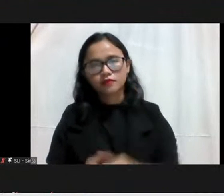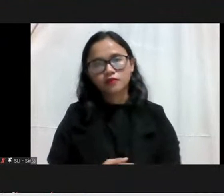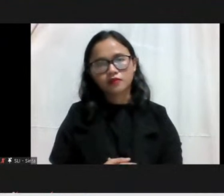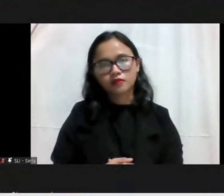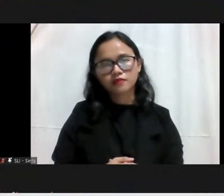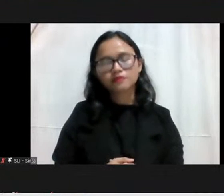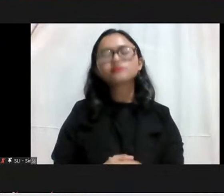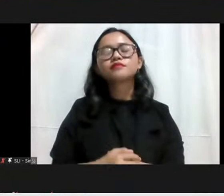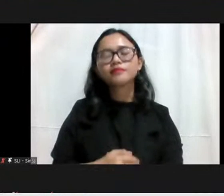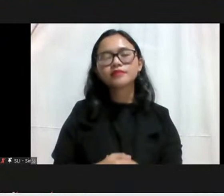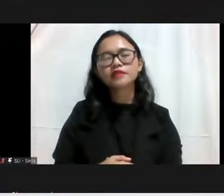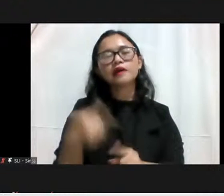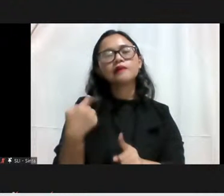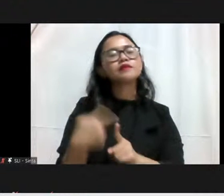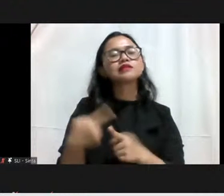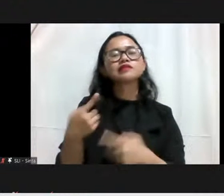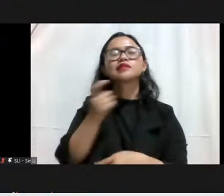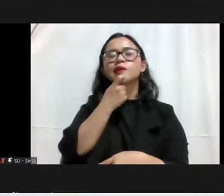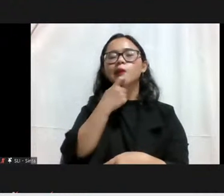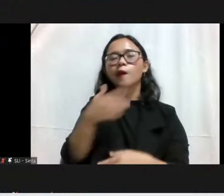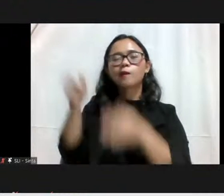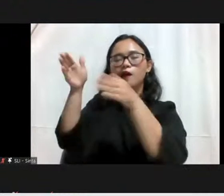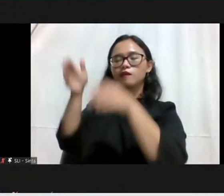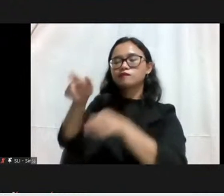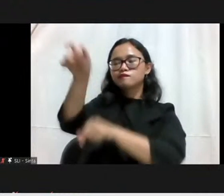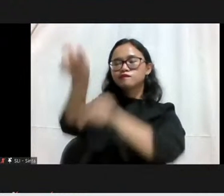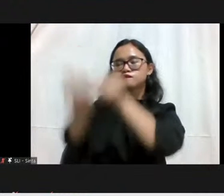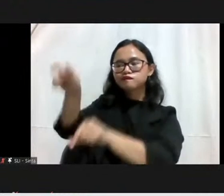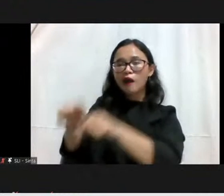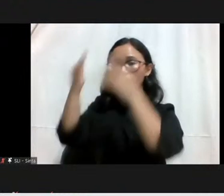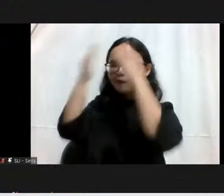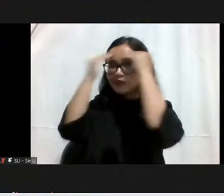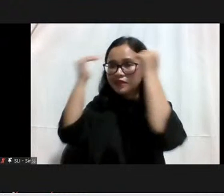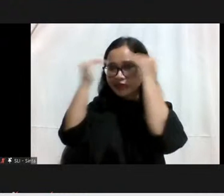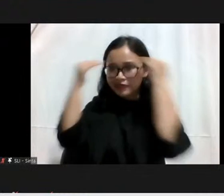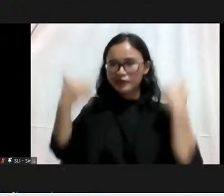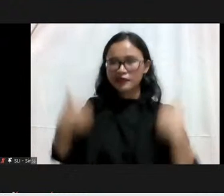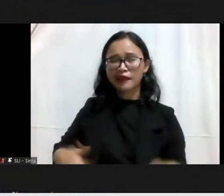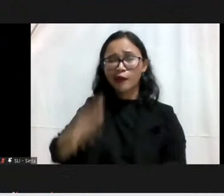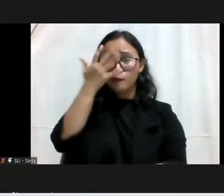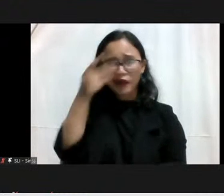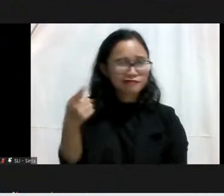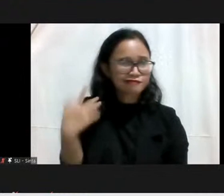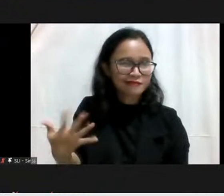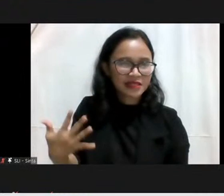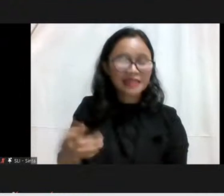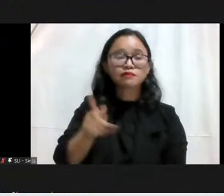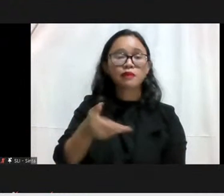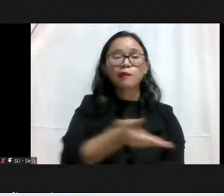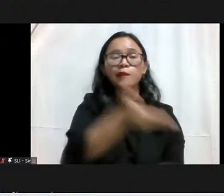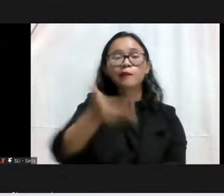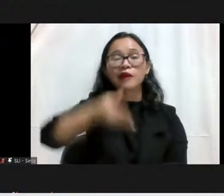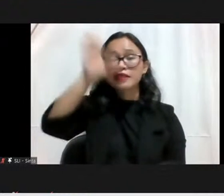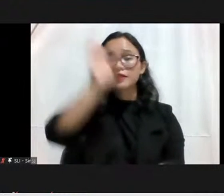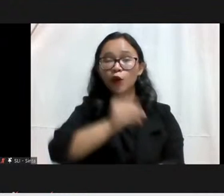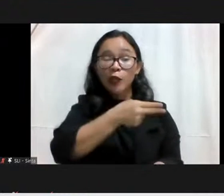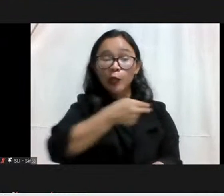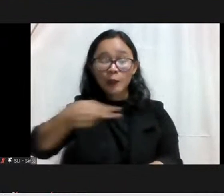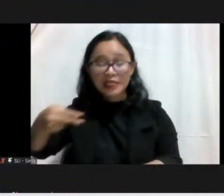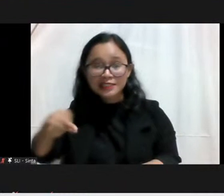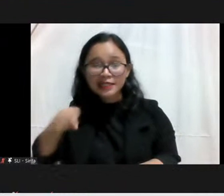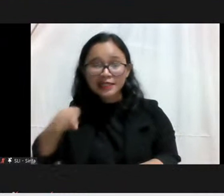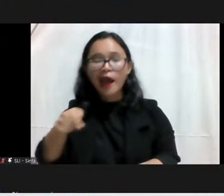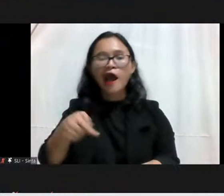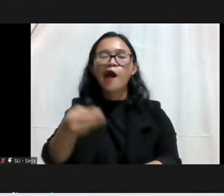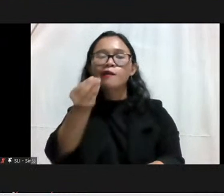peran dari petani kita tahu bahwa Sejak sejak awal sejak negara ini berdiri pesannya adalah bahwa pangan itu rakyat gitu